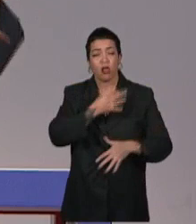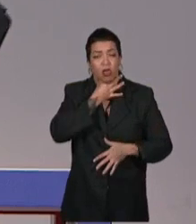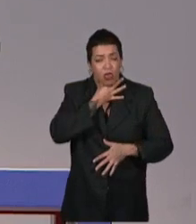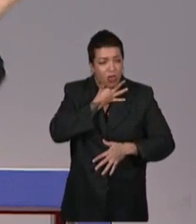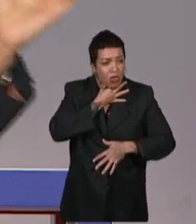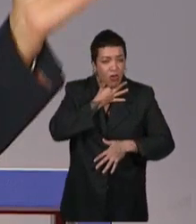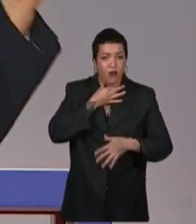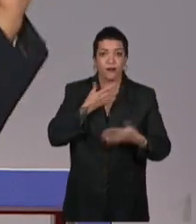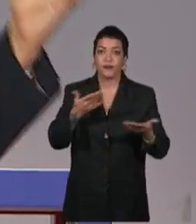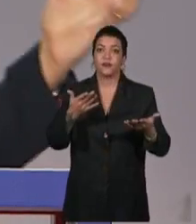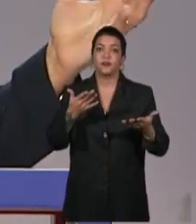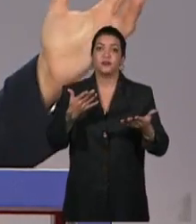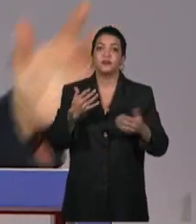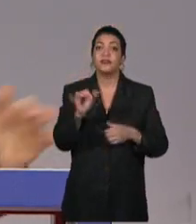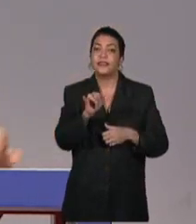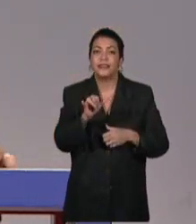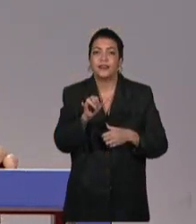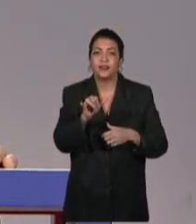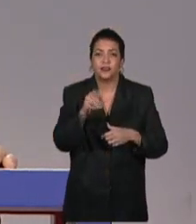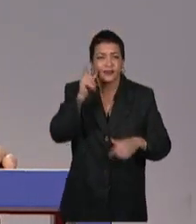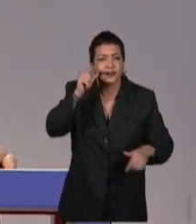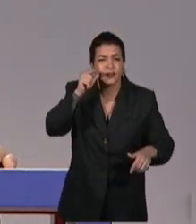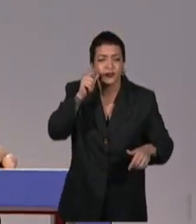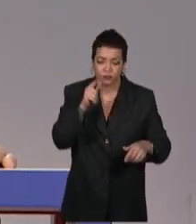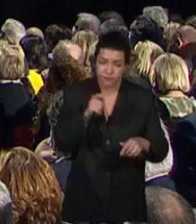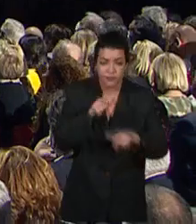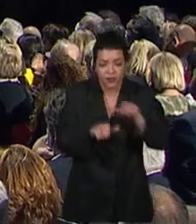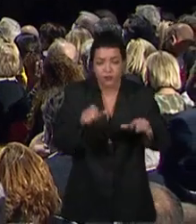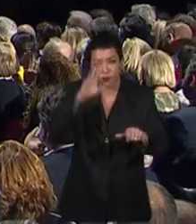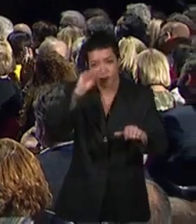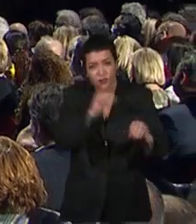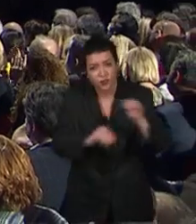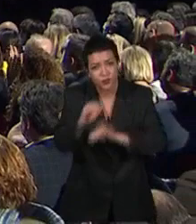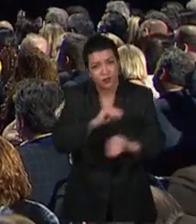bras par le courage infini de nos personnels soignants.